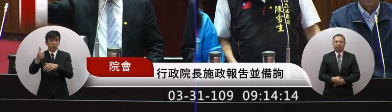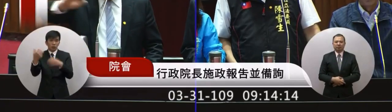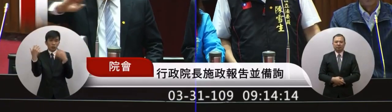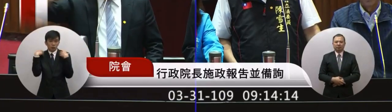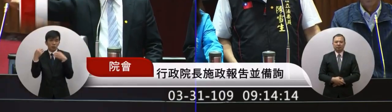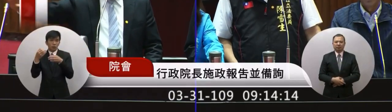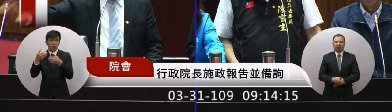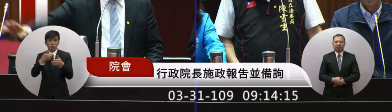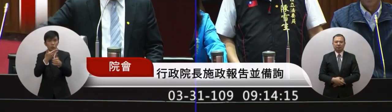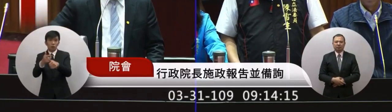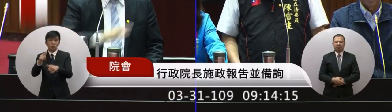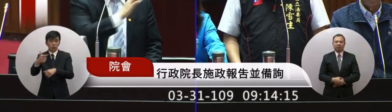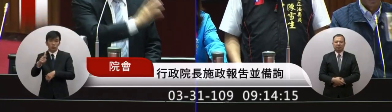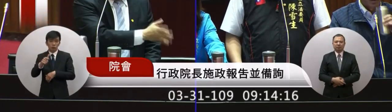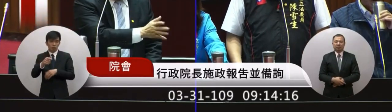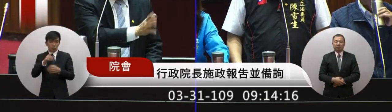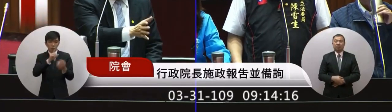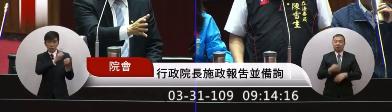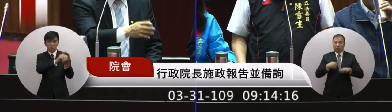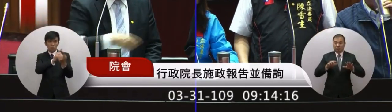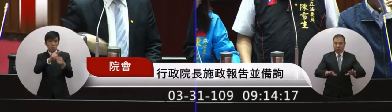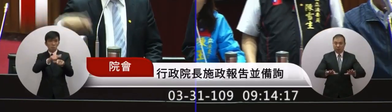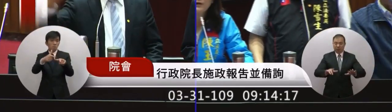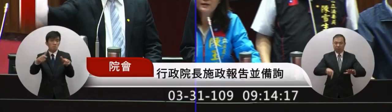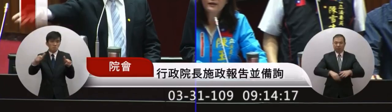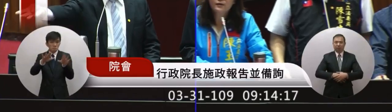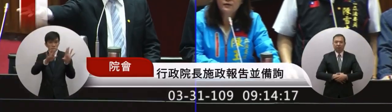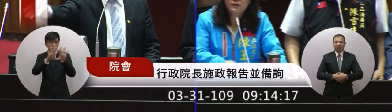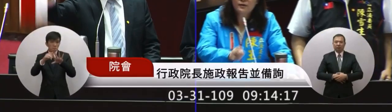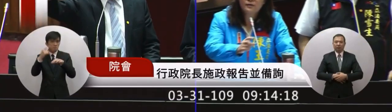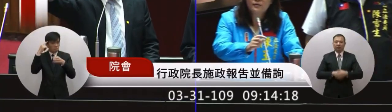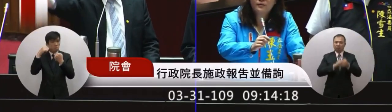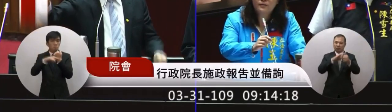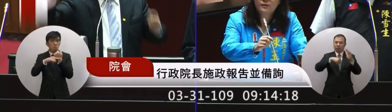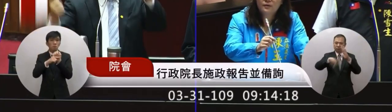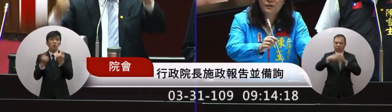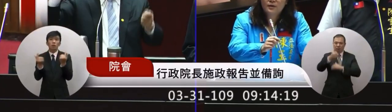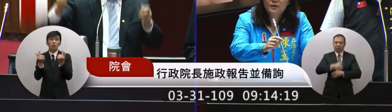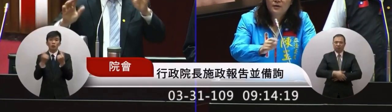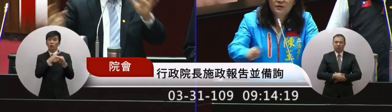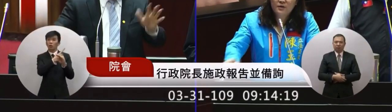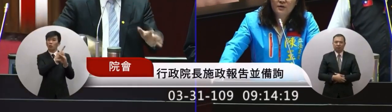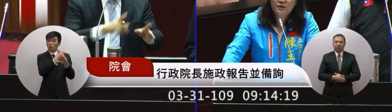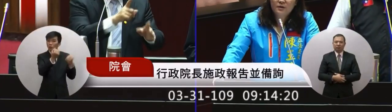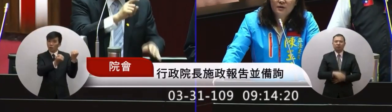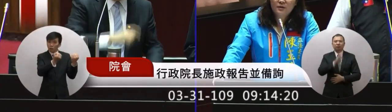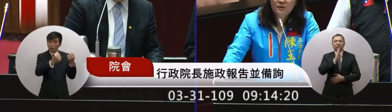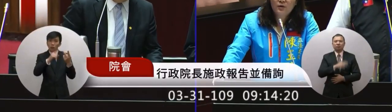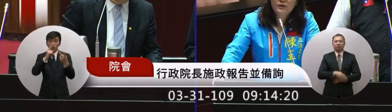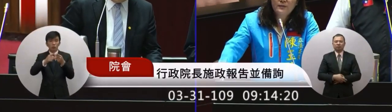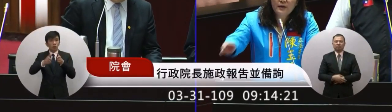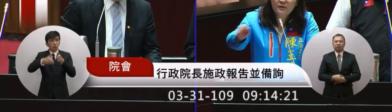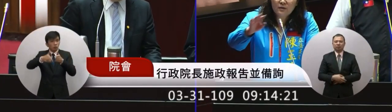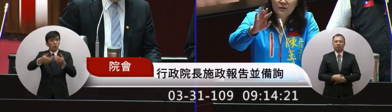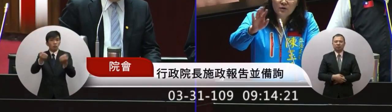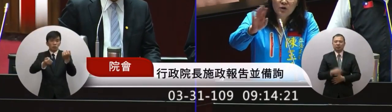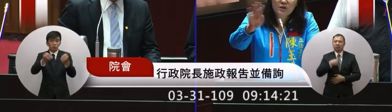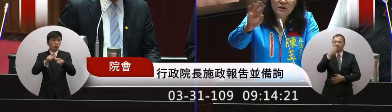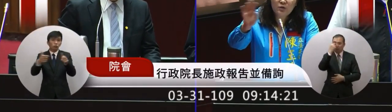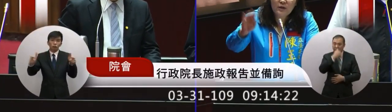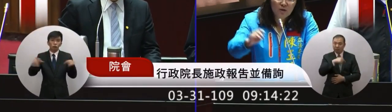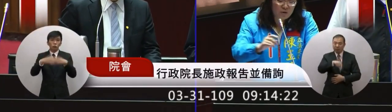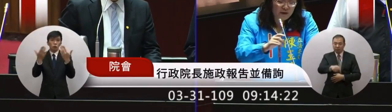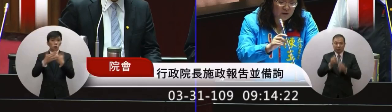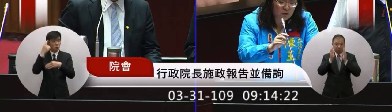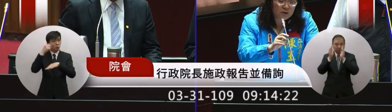一种行业哪一种情况， 我在这边跟 也都有。 我跟院长。 计程车司机、火车司机什么？是。那清洁队应该也有啊。 就